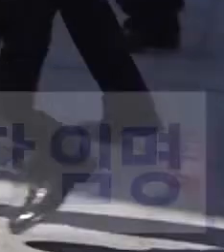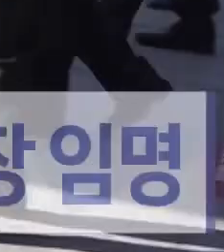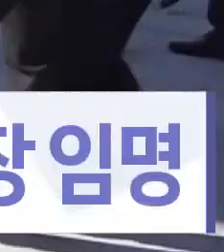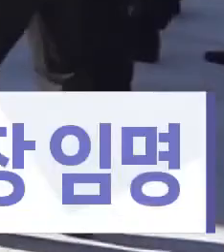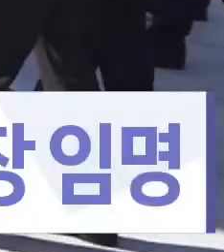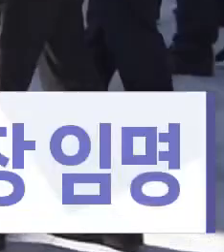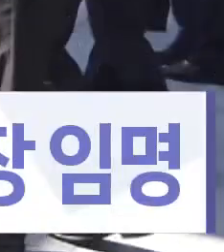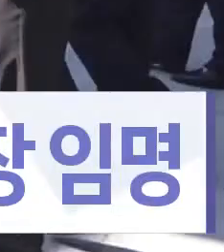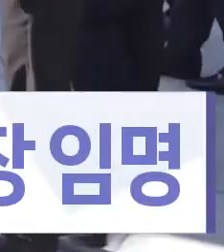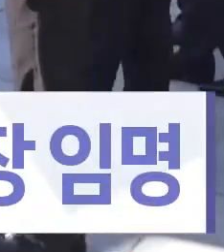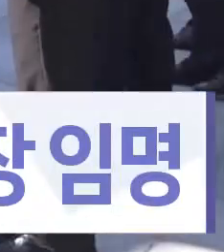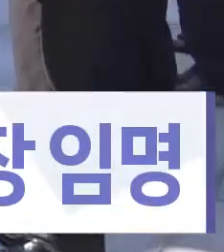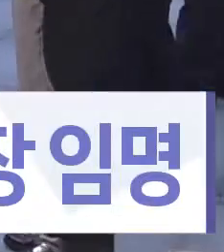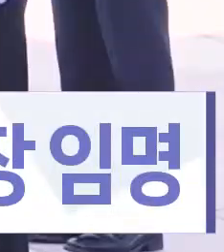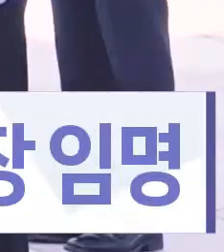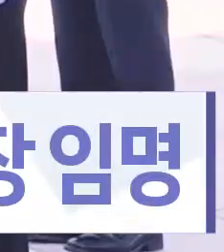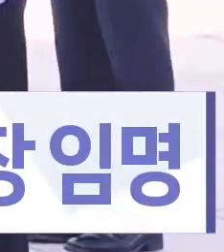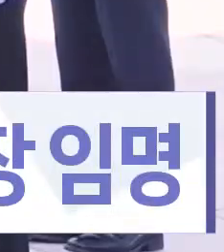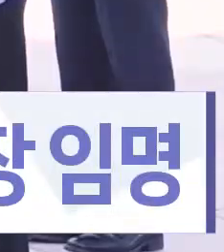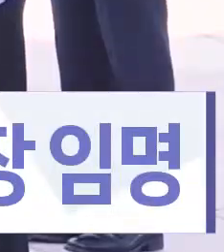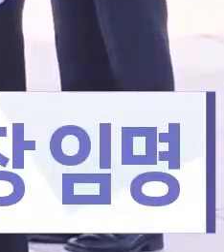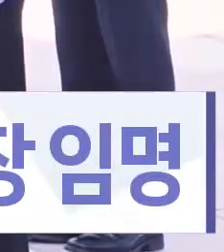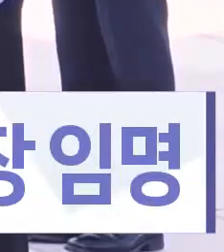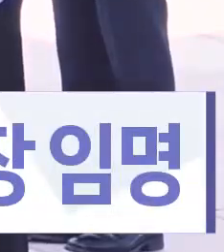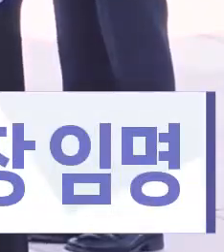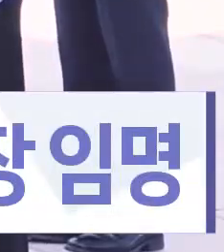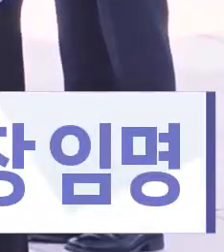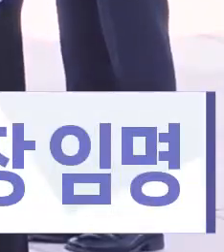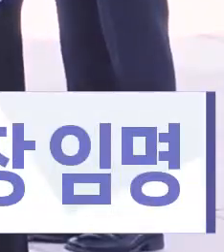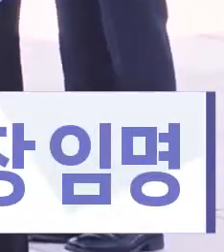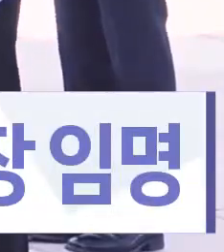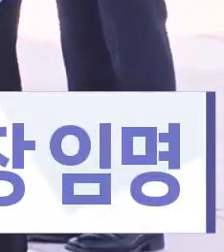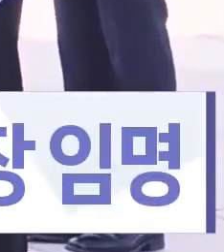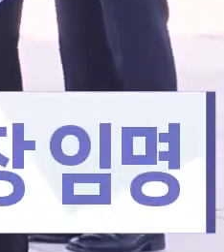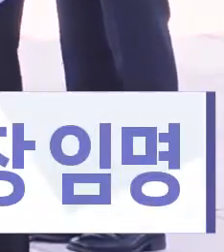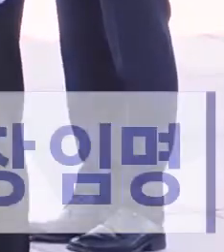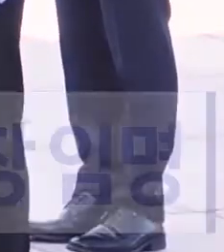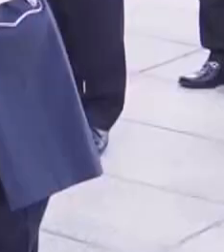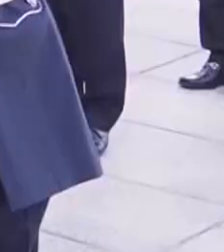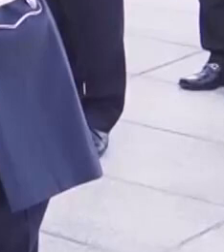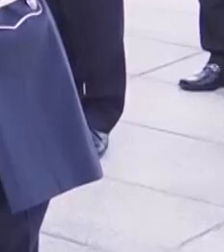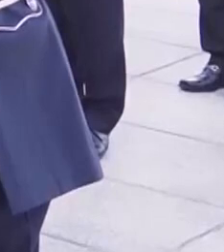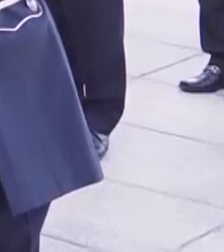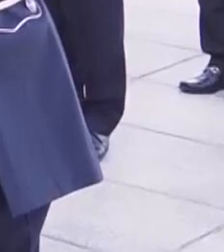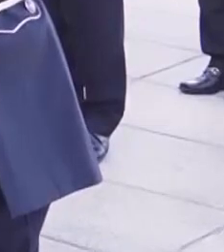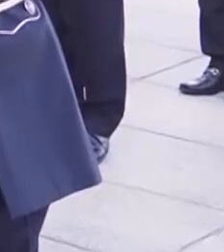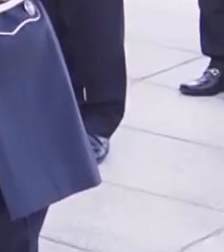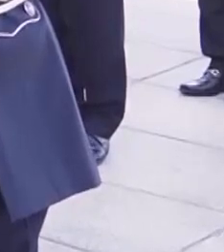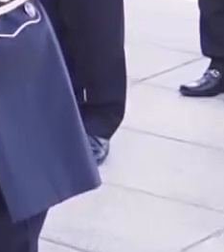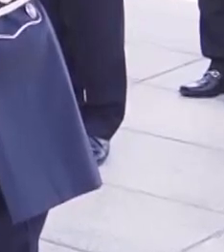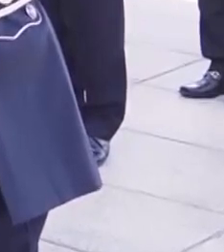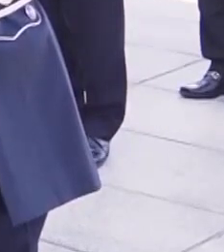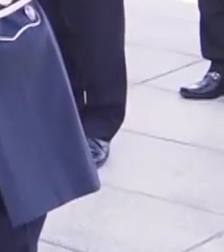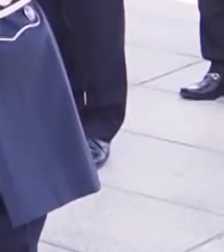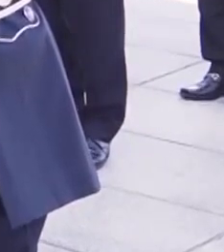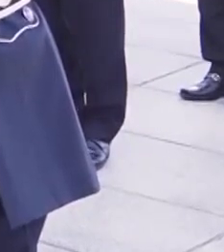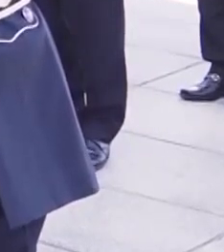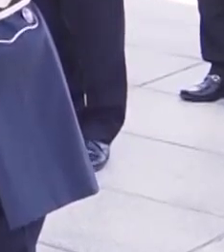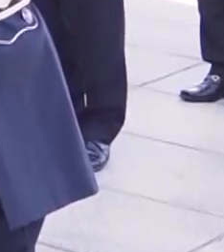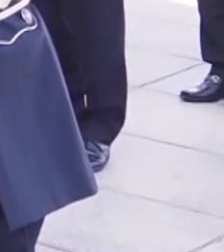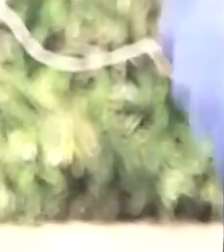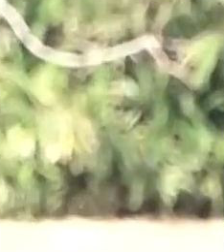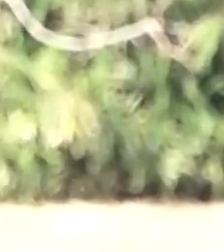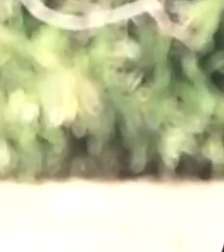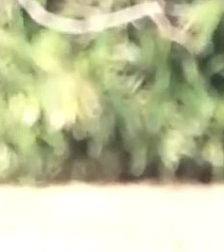한편 중앙선거관리위원회의 첫 여성 위원장으로 임명된 노정희 위원장은 광주광역시 출생으로 이화여대 법대를